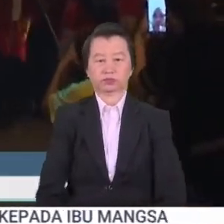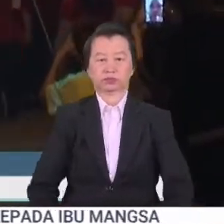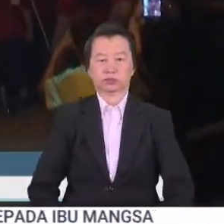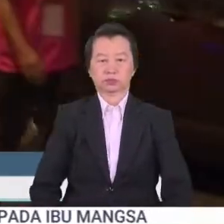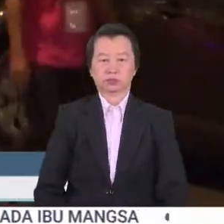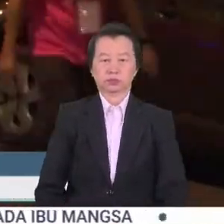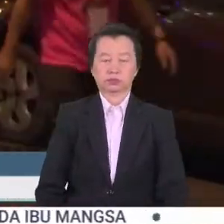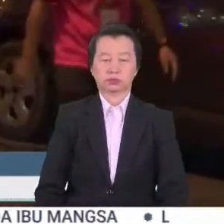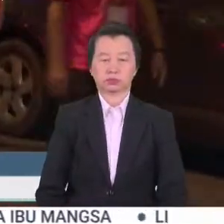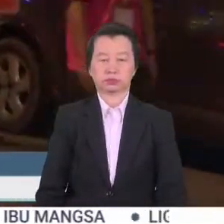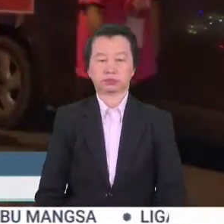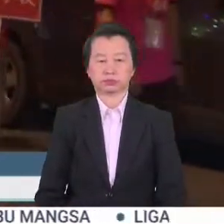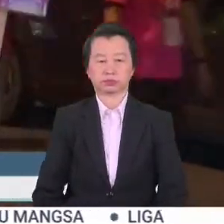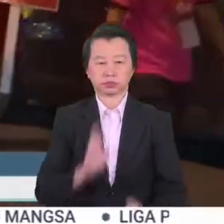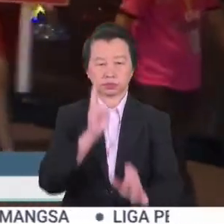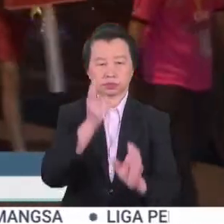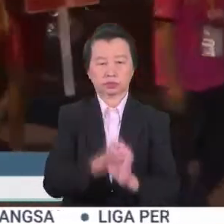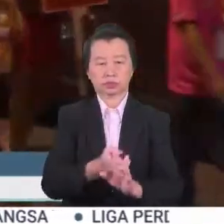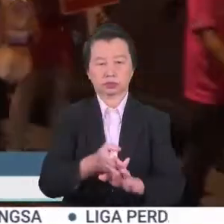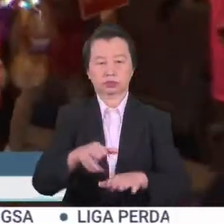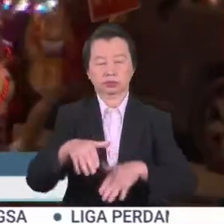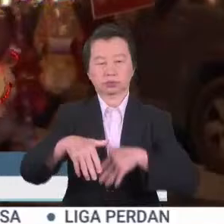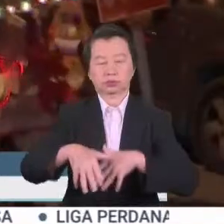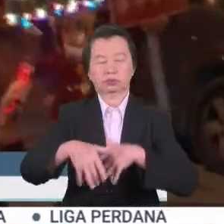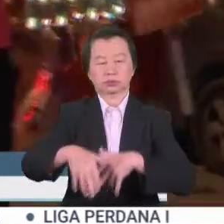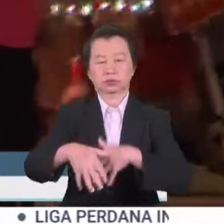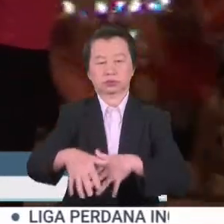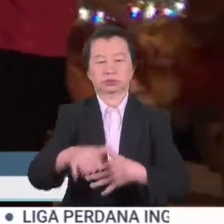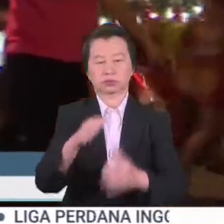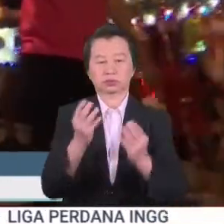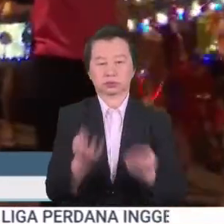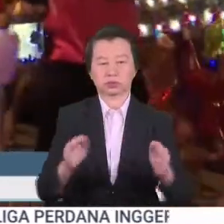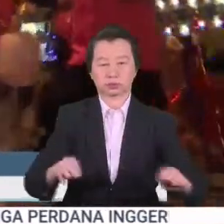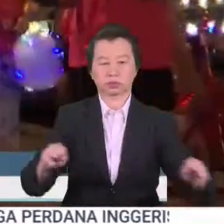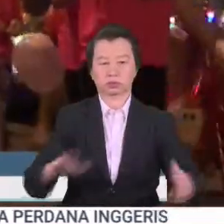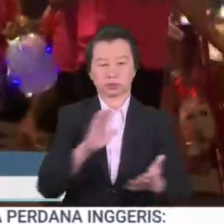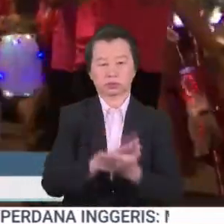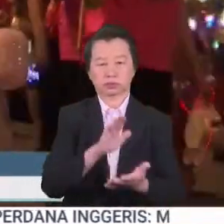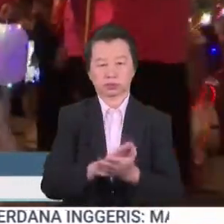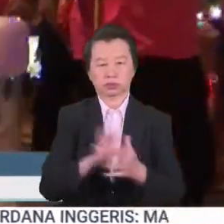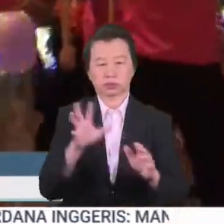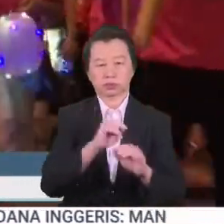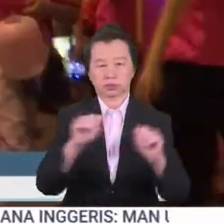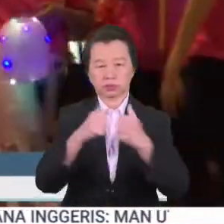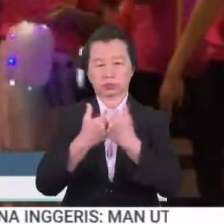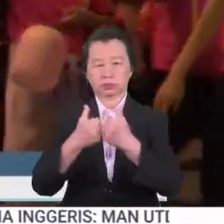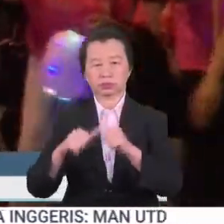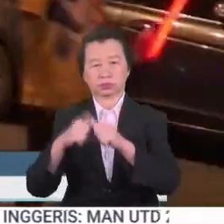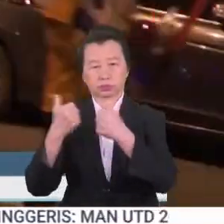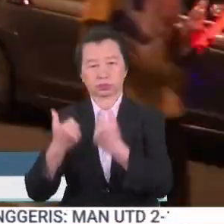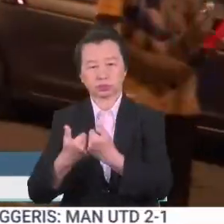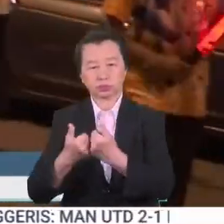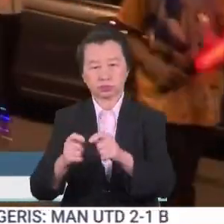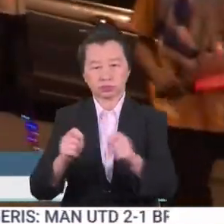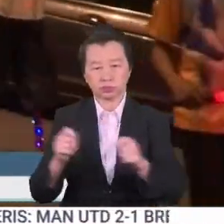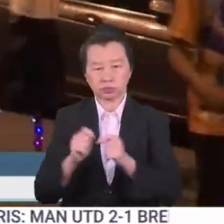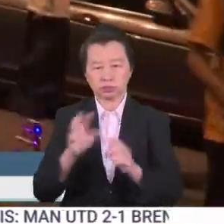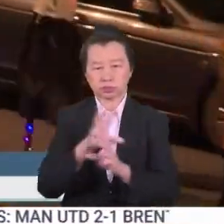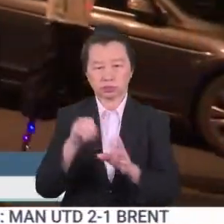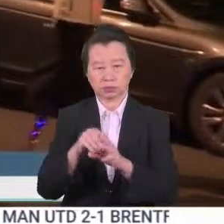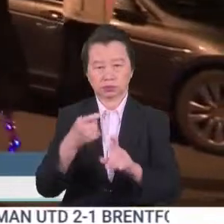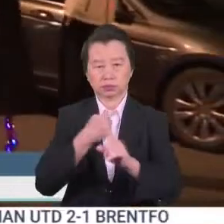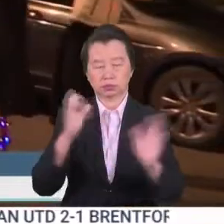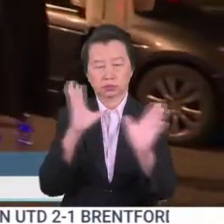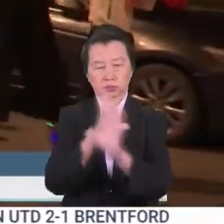berhias turut menyertai perarakan ini pelajar-pelajar sekolah dan persatuan-persatuan tempatan termasuk dari